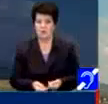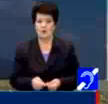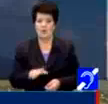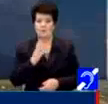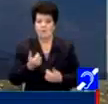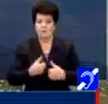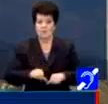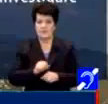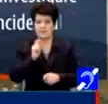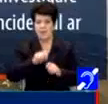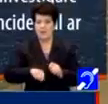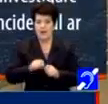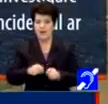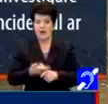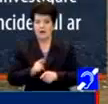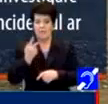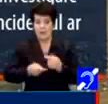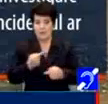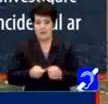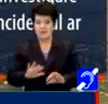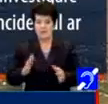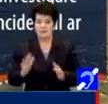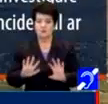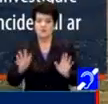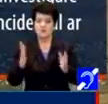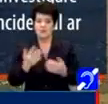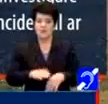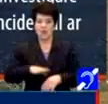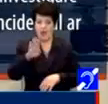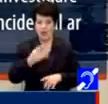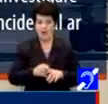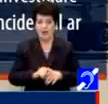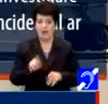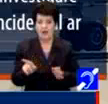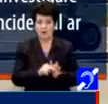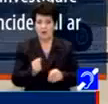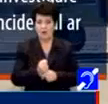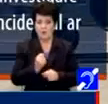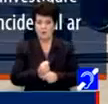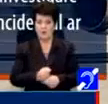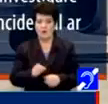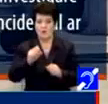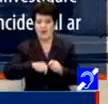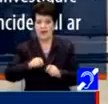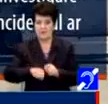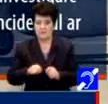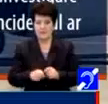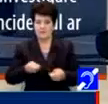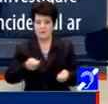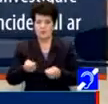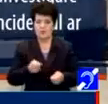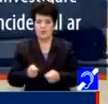convocată Comisia Permanentă pentru Investigarea Accidentelor și Incidentelor Aeronautice, care lucrează împreună cu grupul de experți din cadrul